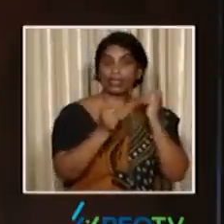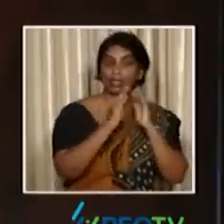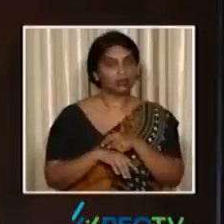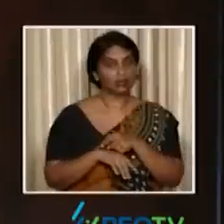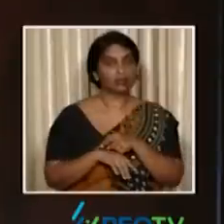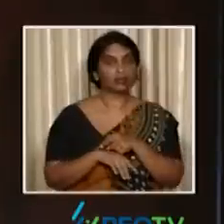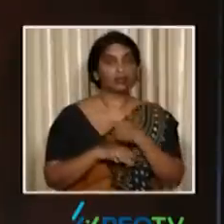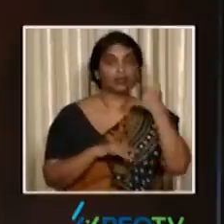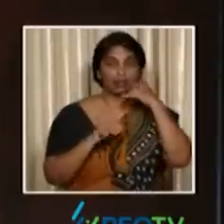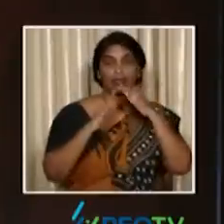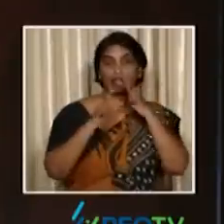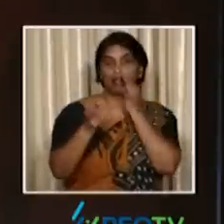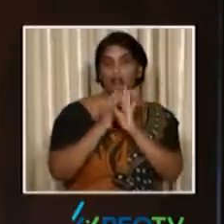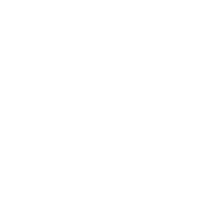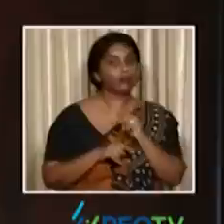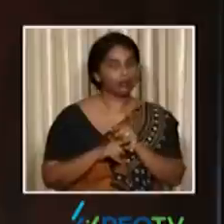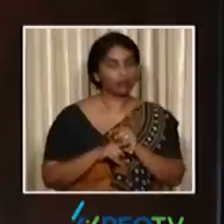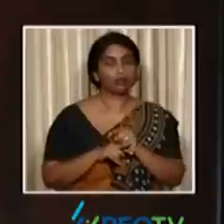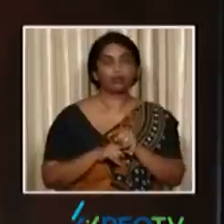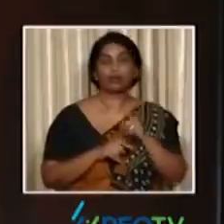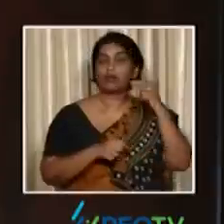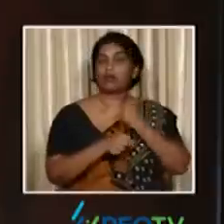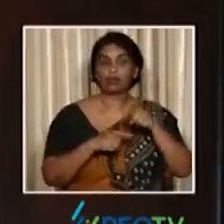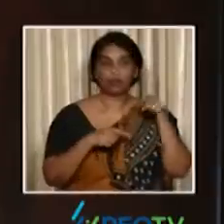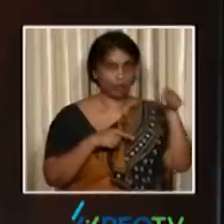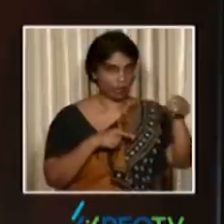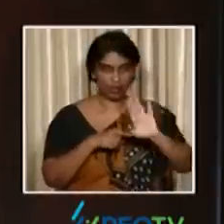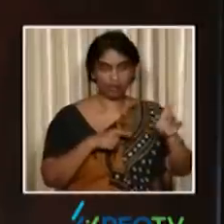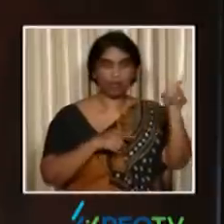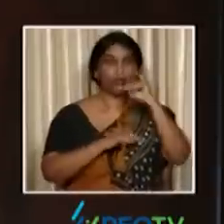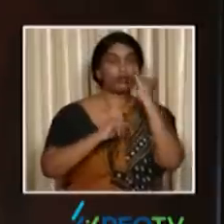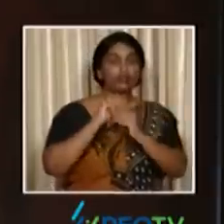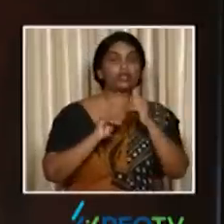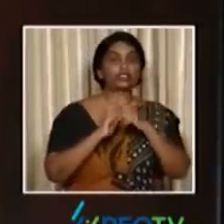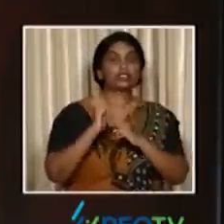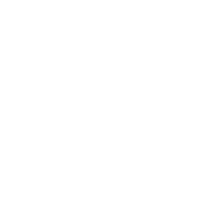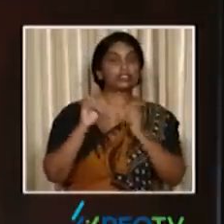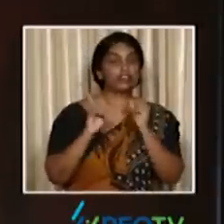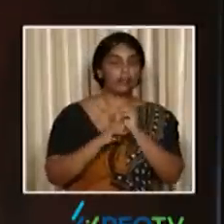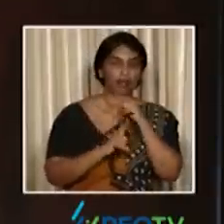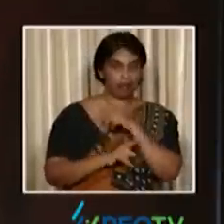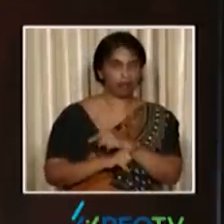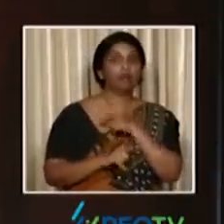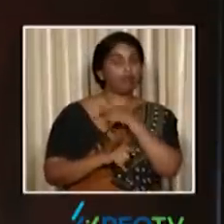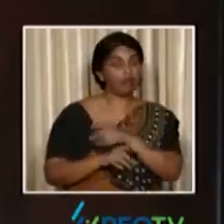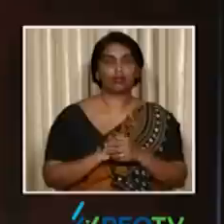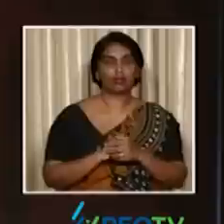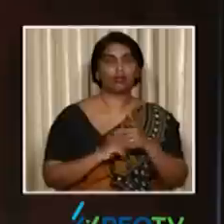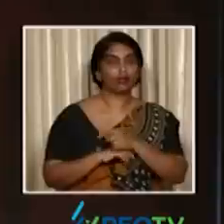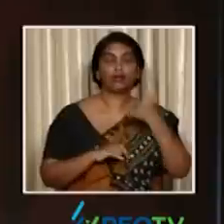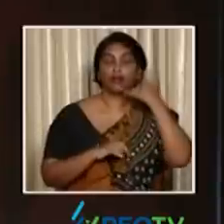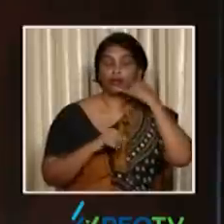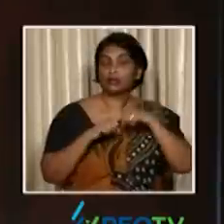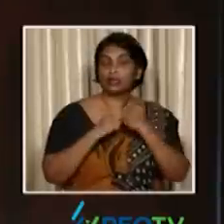10 වෙනිදා තදබේ ගෙවල් ගිනි තියන්න තිබ්බා කියලා ඉවරලා මේ ආණ්ඩුවේ ඉන්න කට්ටිය ඔක්කොම චෝදනා කරේ ජනතා විමුක්ති පෙරමුණ දිහාවට ඒගොල්ලෝ තමයි මේටි කරේ කියලා එහෙනම්